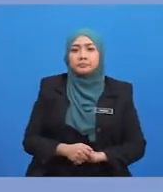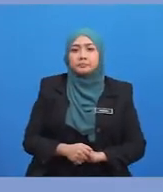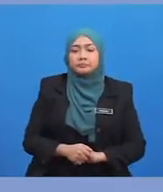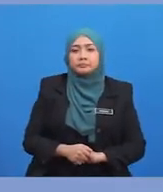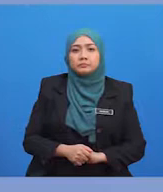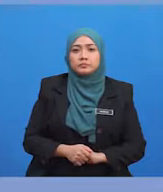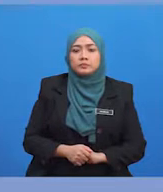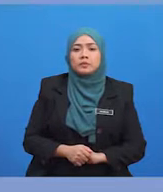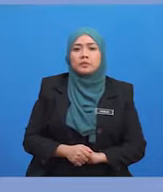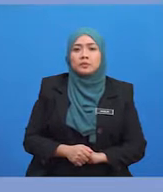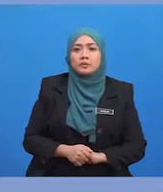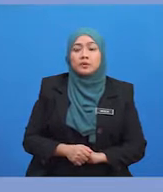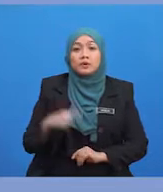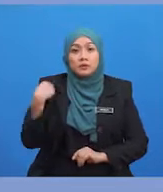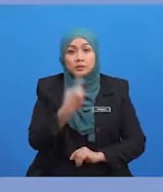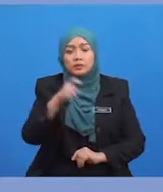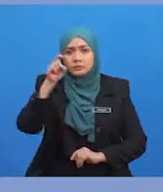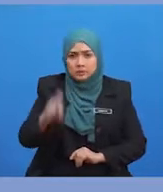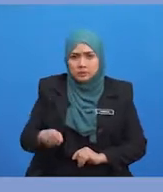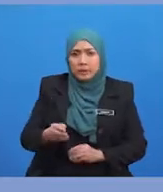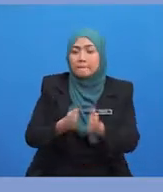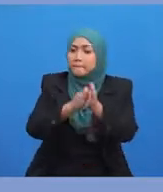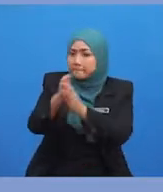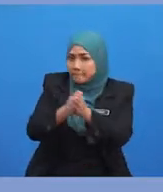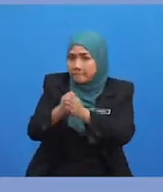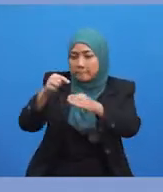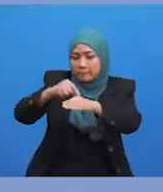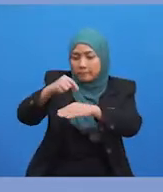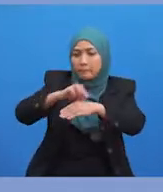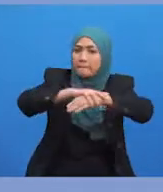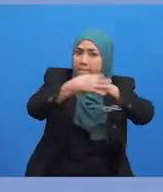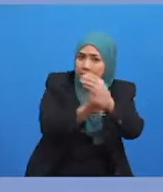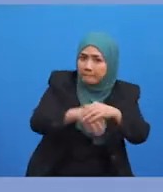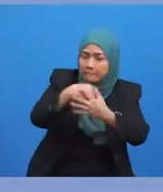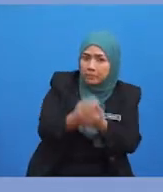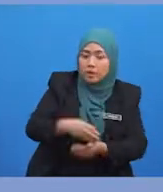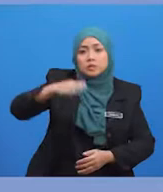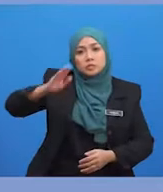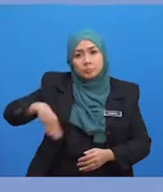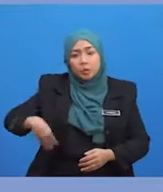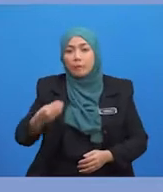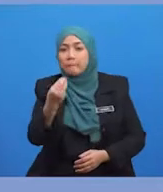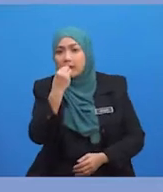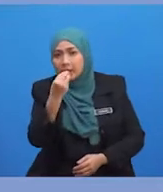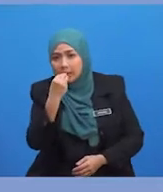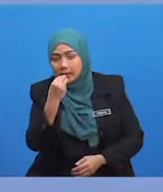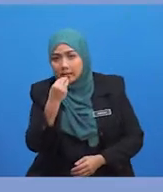kita mencuci tangan sebelum makan, tidak berkongsi peralatan peribadi